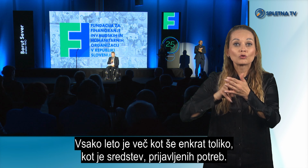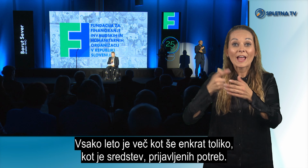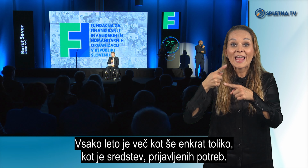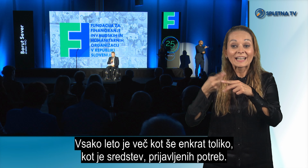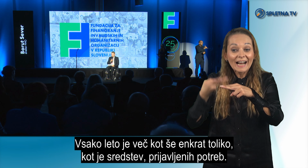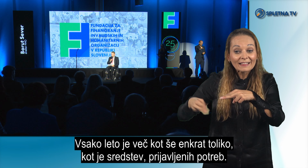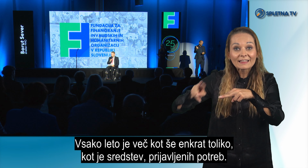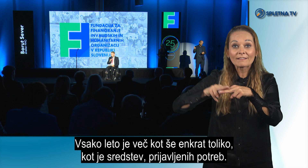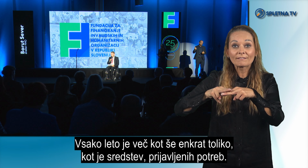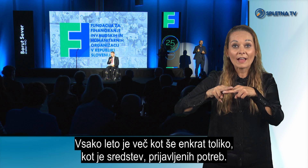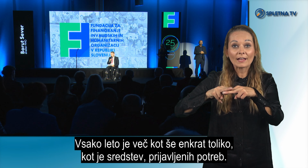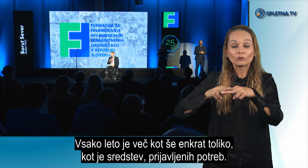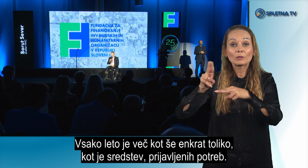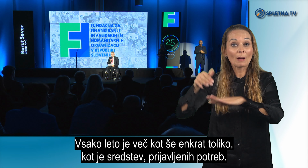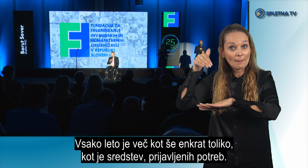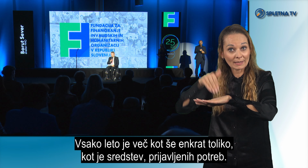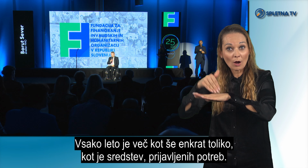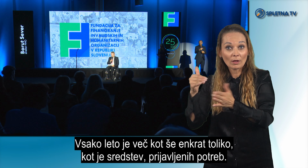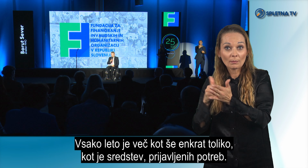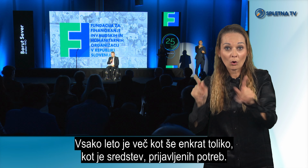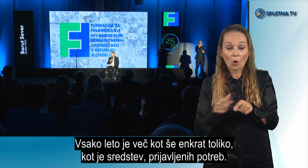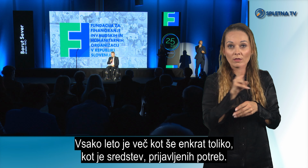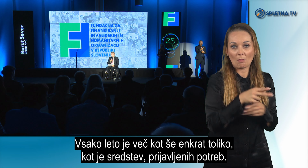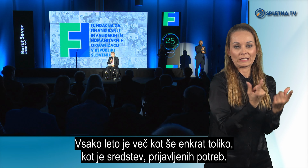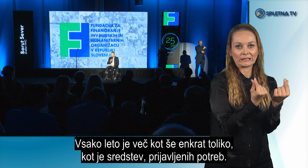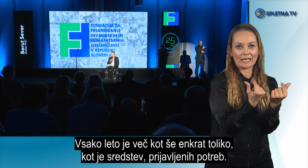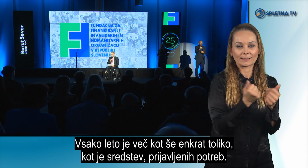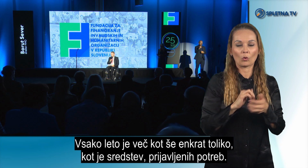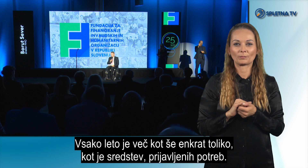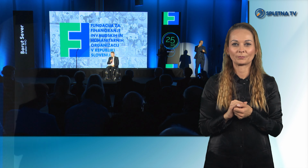še enkrat toliko, kot je sredstev prijavljenih potreb.